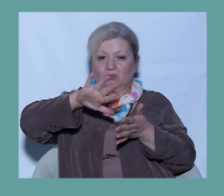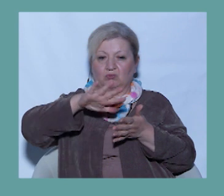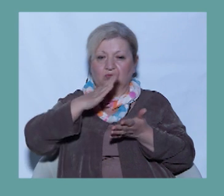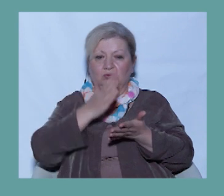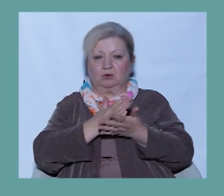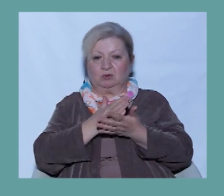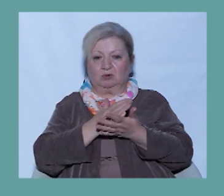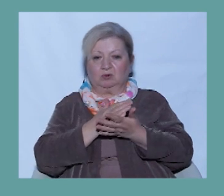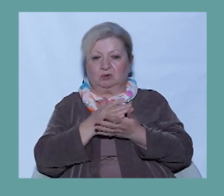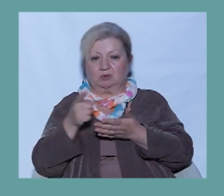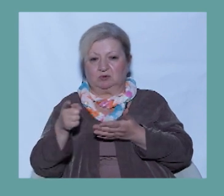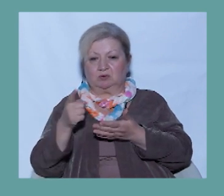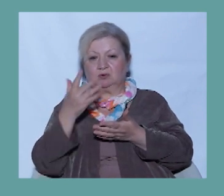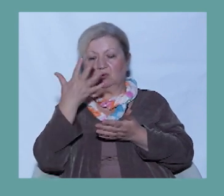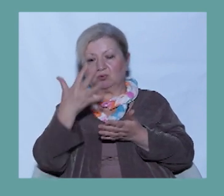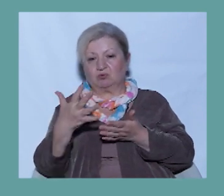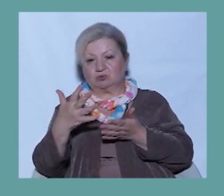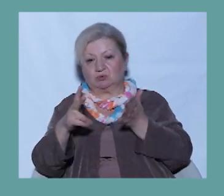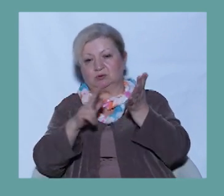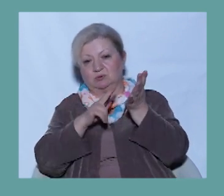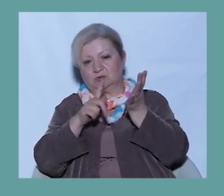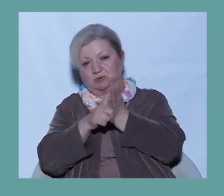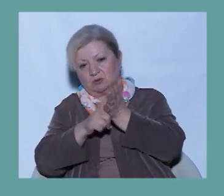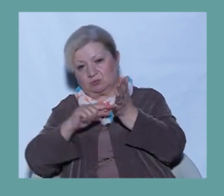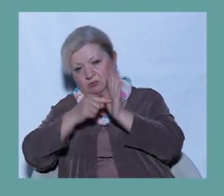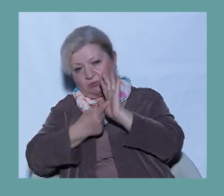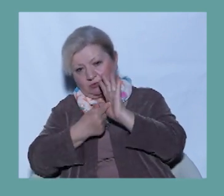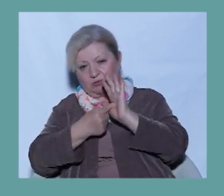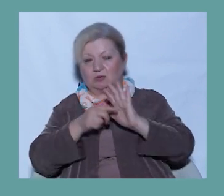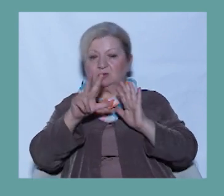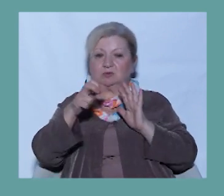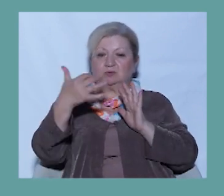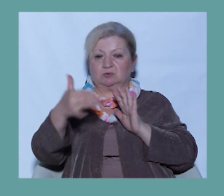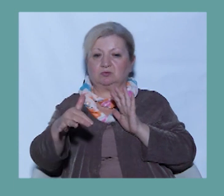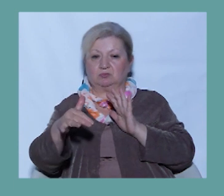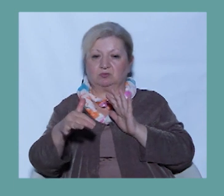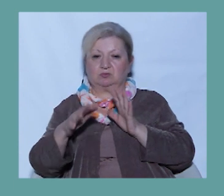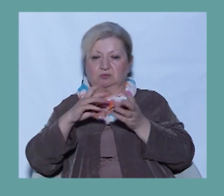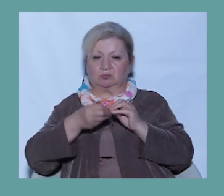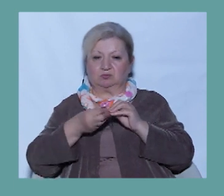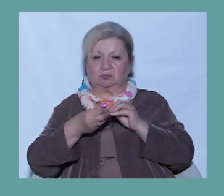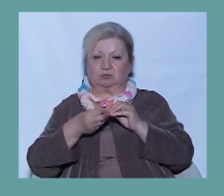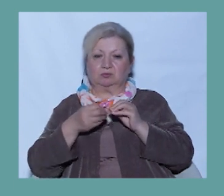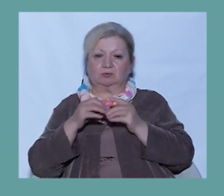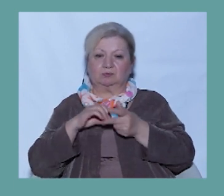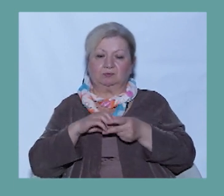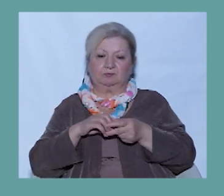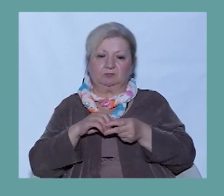შეფარდება 5ჯერ, ის არის უკვე 5ჯერ 70 არის 350. ხო არ ვწდები?